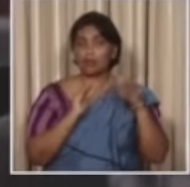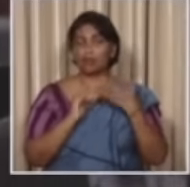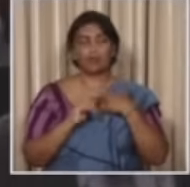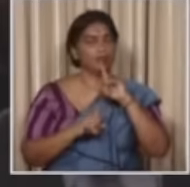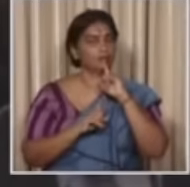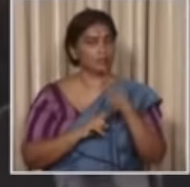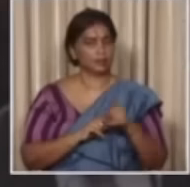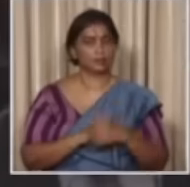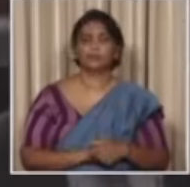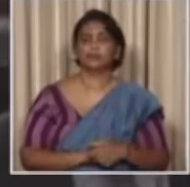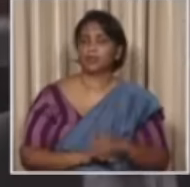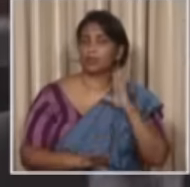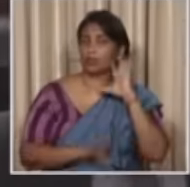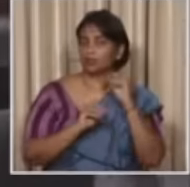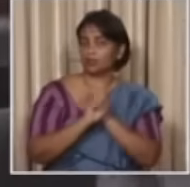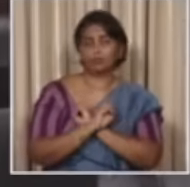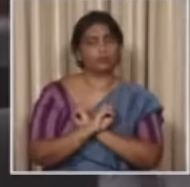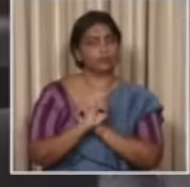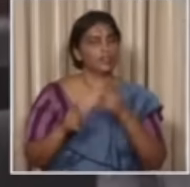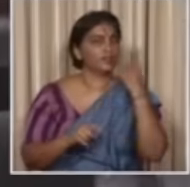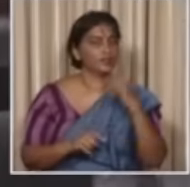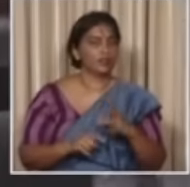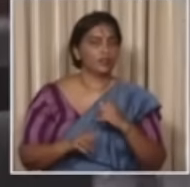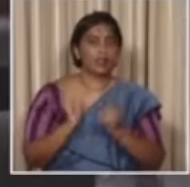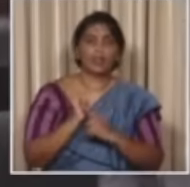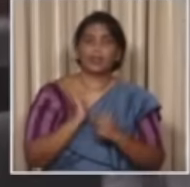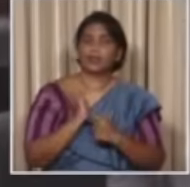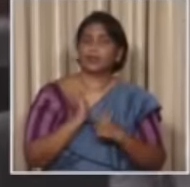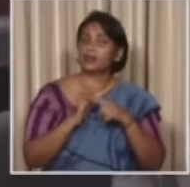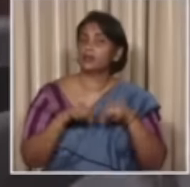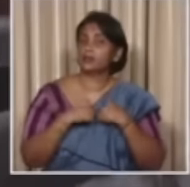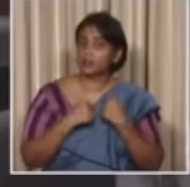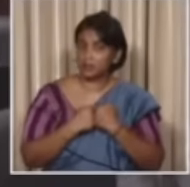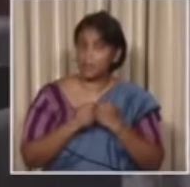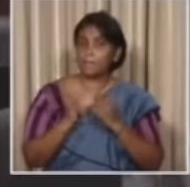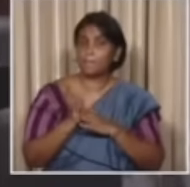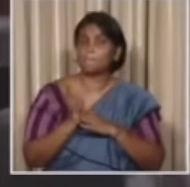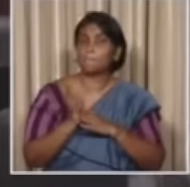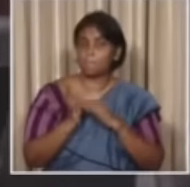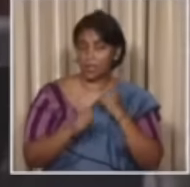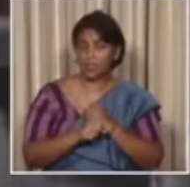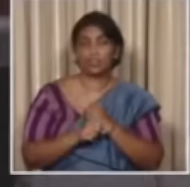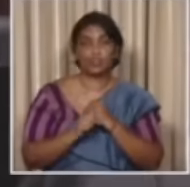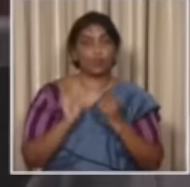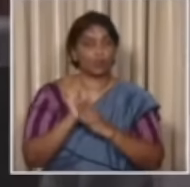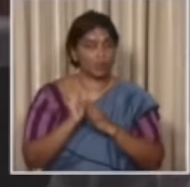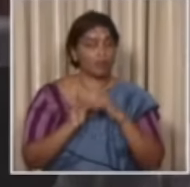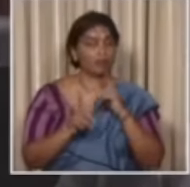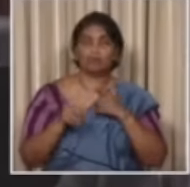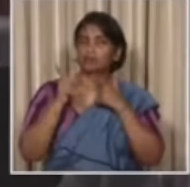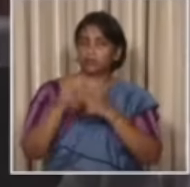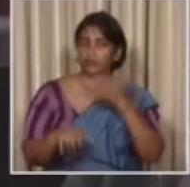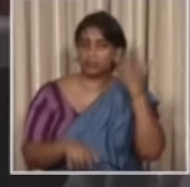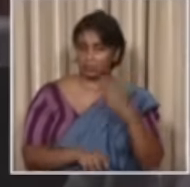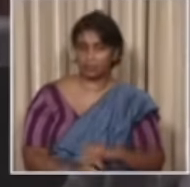කරා තොරතුරු ප්‍රසිද්ධ කරා. ඒ නිසා කොටි සංවිධානයට පුළුවන් වුණා මේජර් මුතාලිෆ් වැනි දක්ෂ නිලධාරීන් මරා